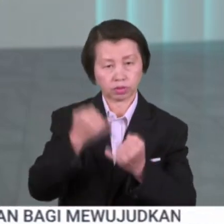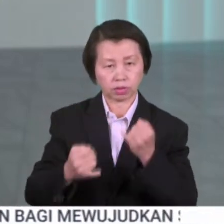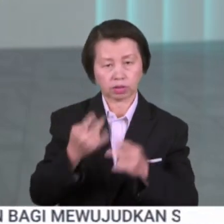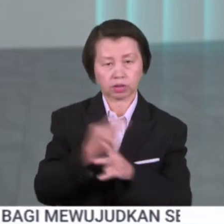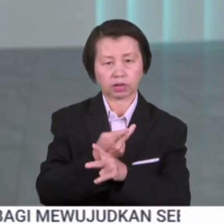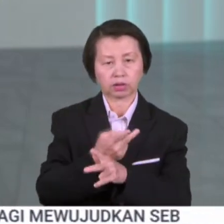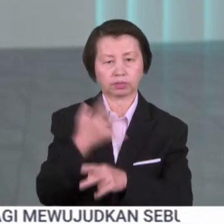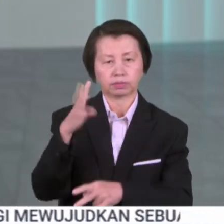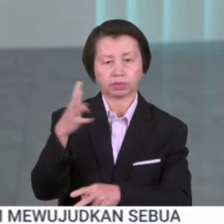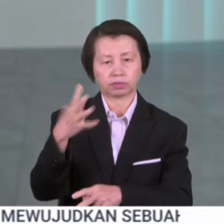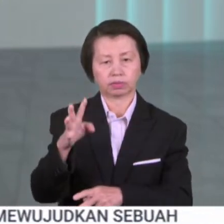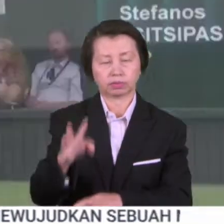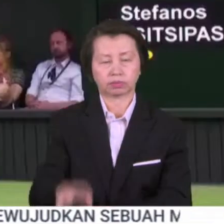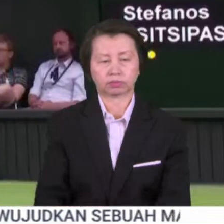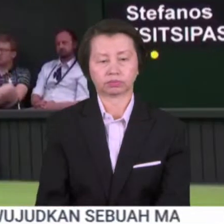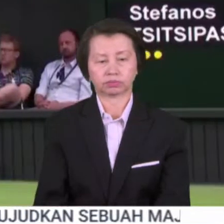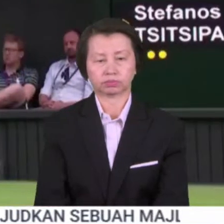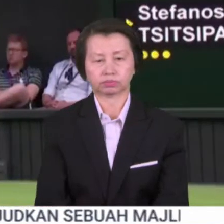kali